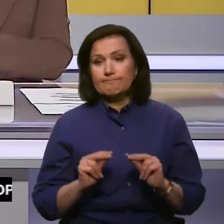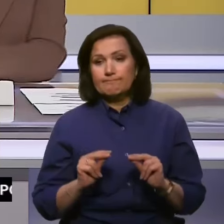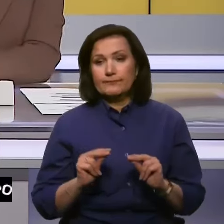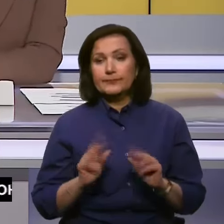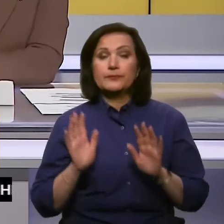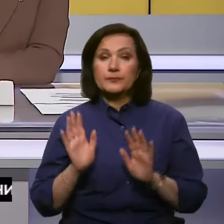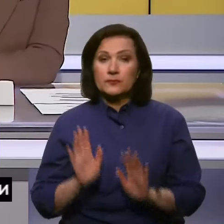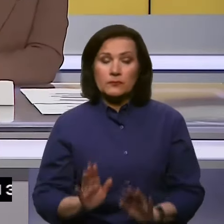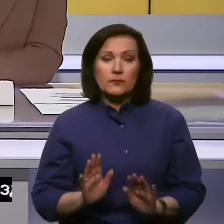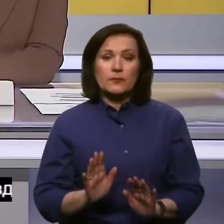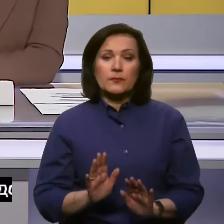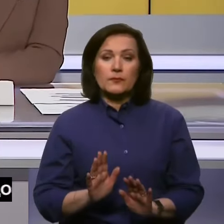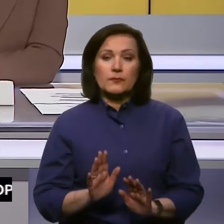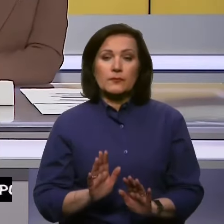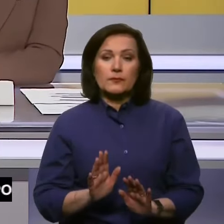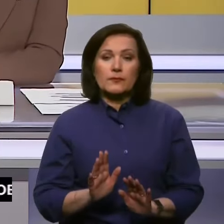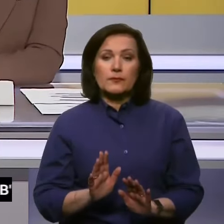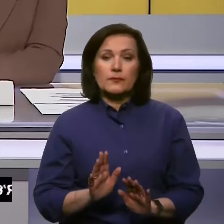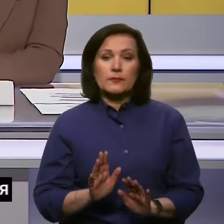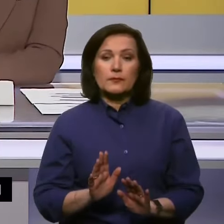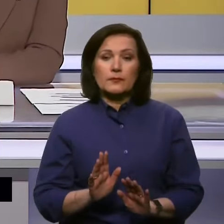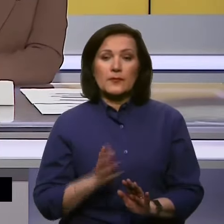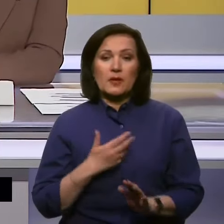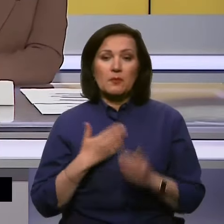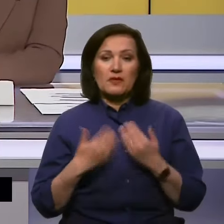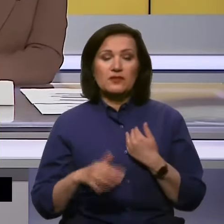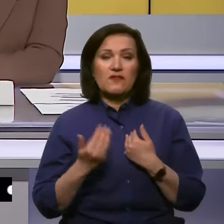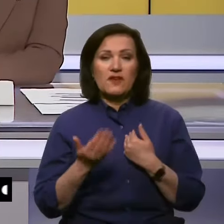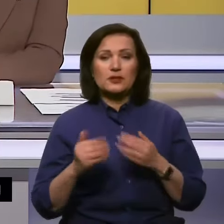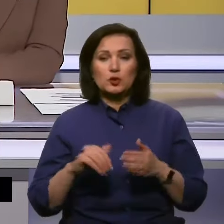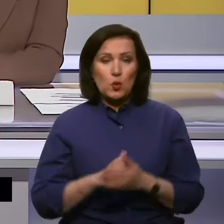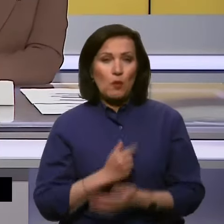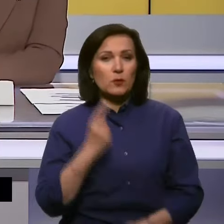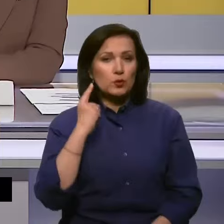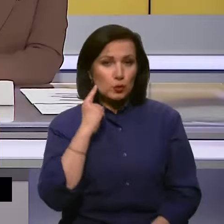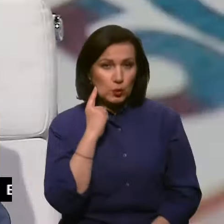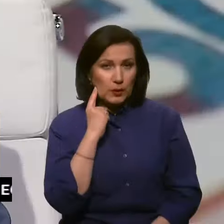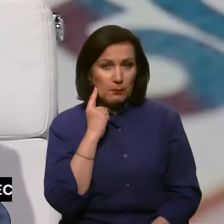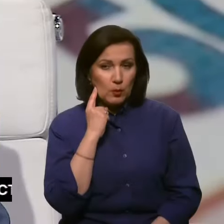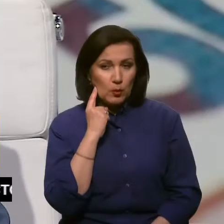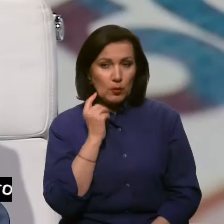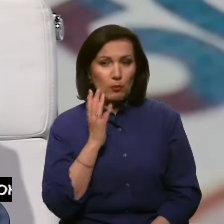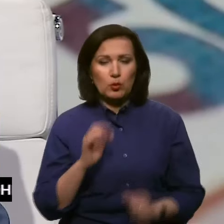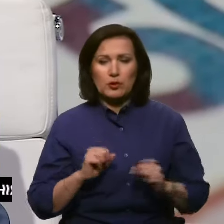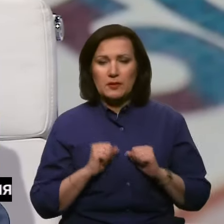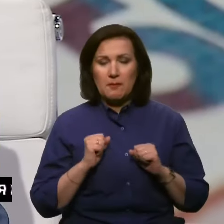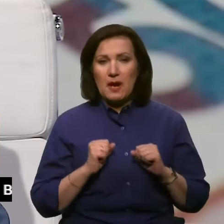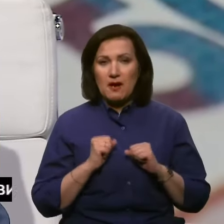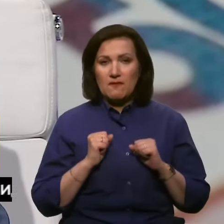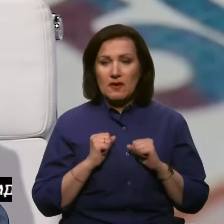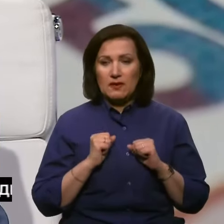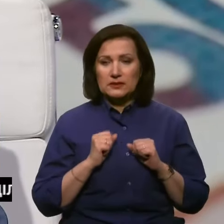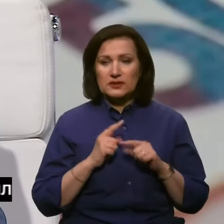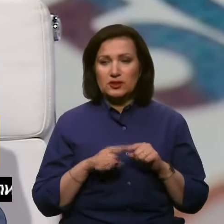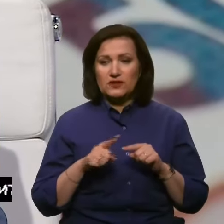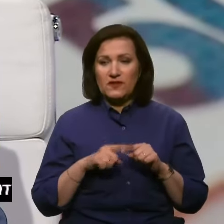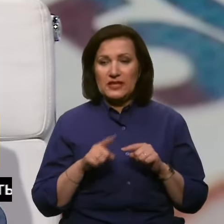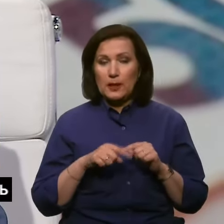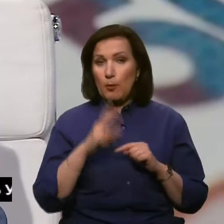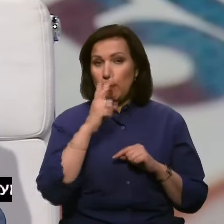так, пані Дарино, ми вже вас знову чуємо, будемо намагатися і швидко